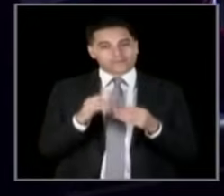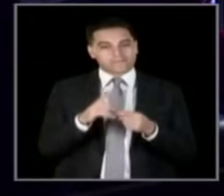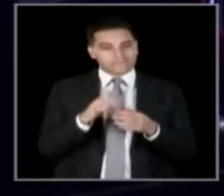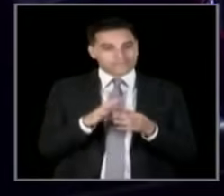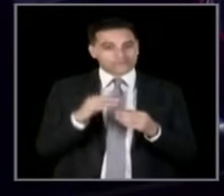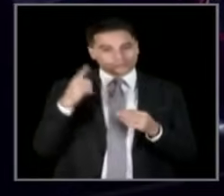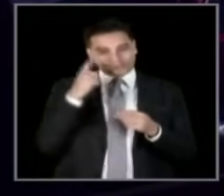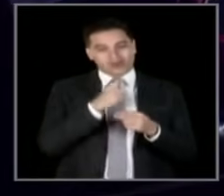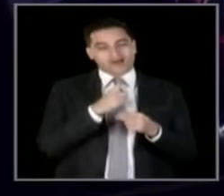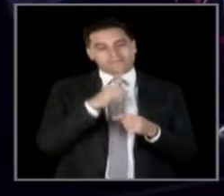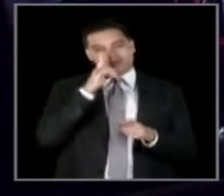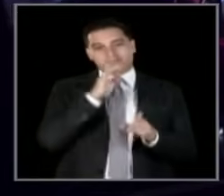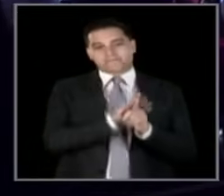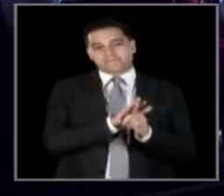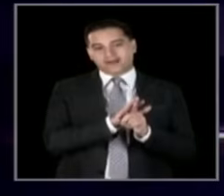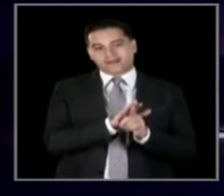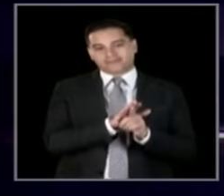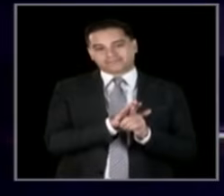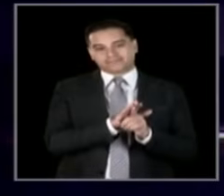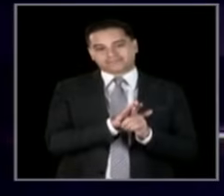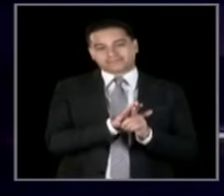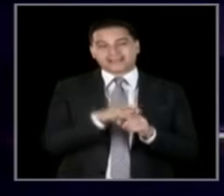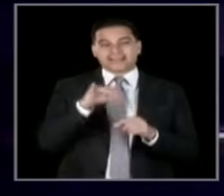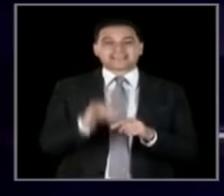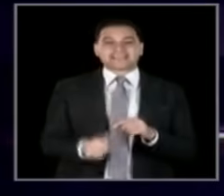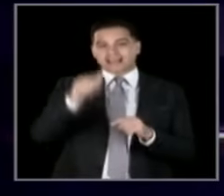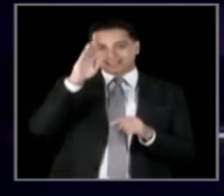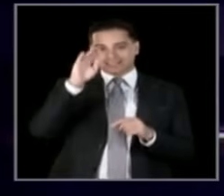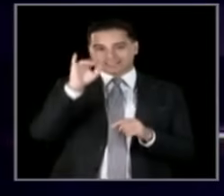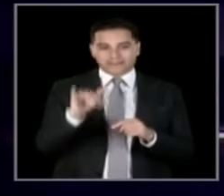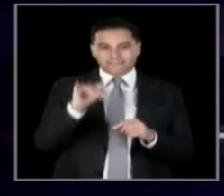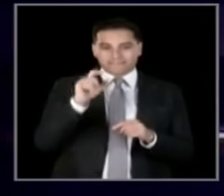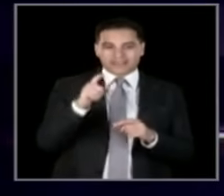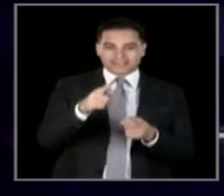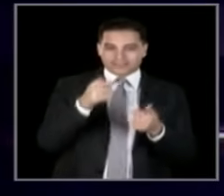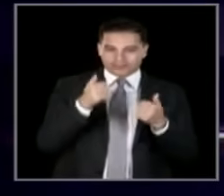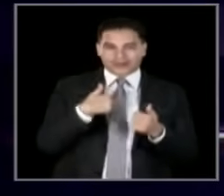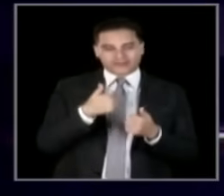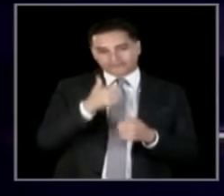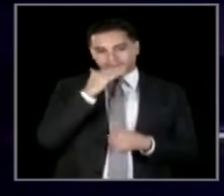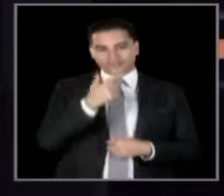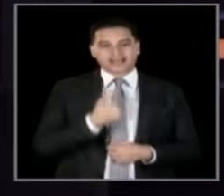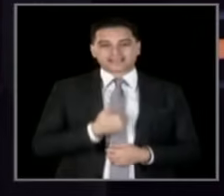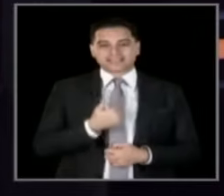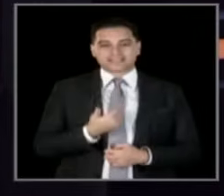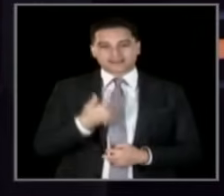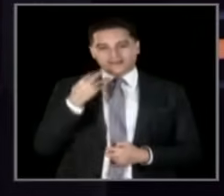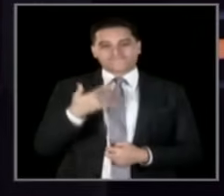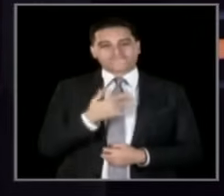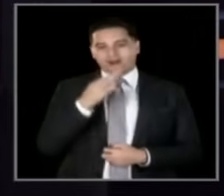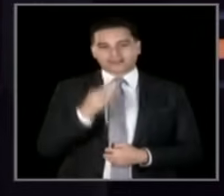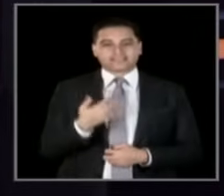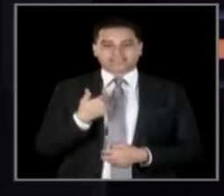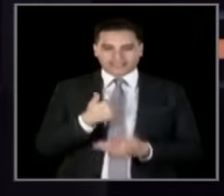ملكة. كان الله في عونك ياسمين. أنا كويس الحمد لله. إحساسك إيه؟ فرحانة طبعا اللي احنا